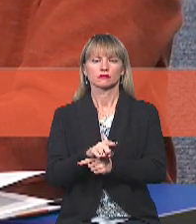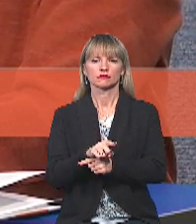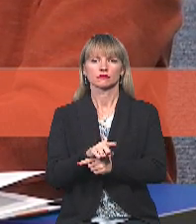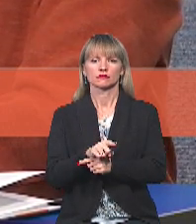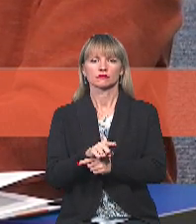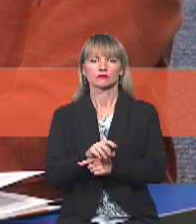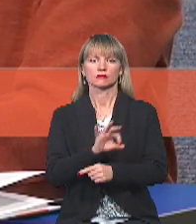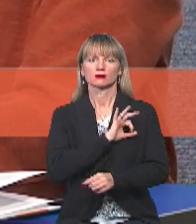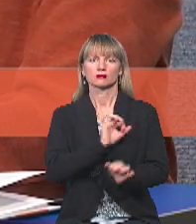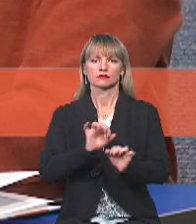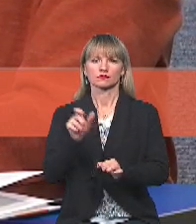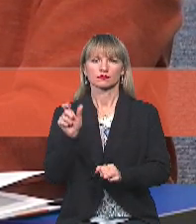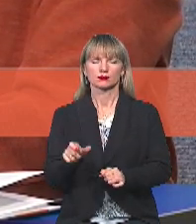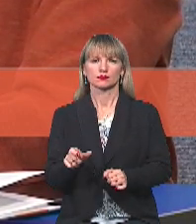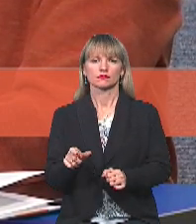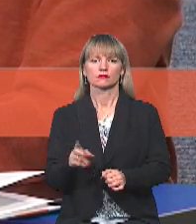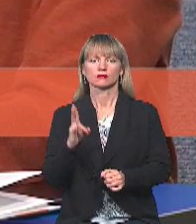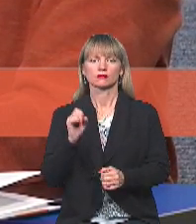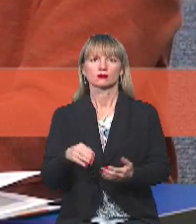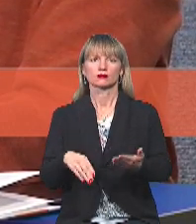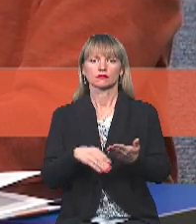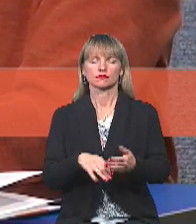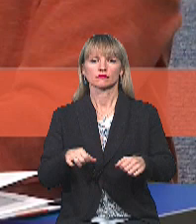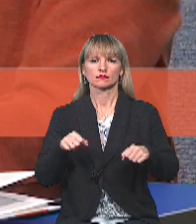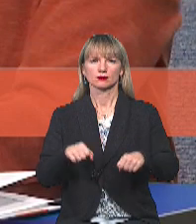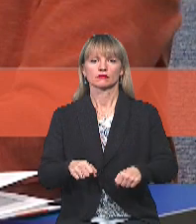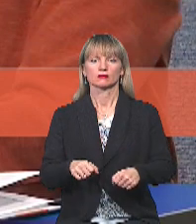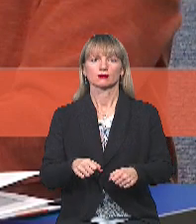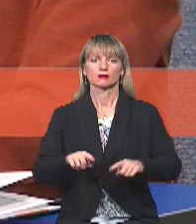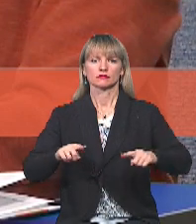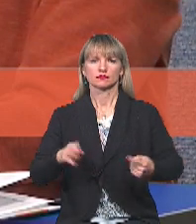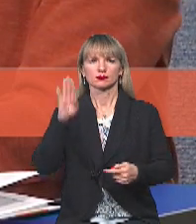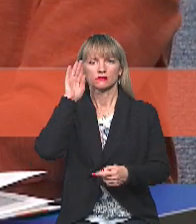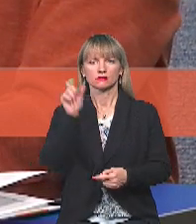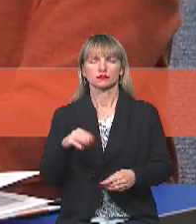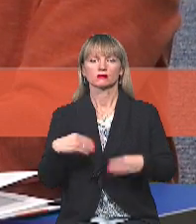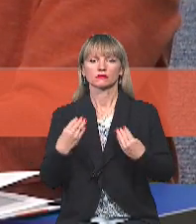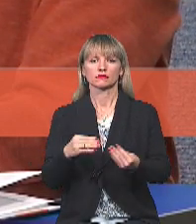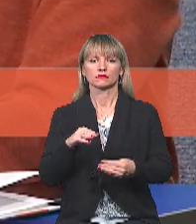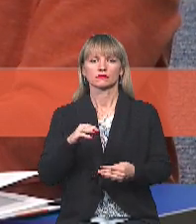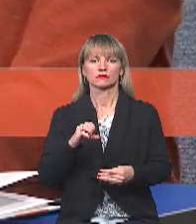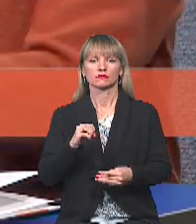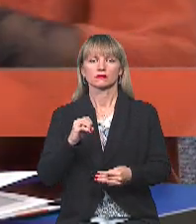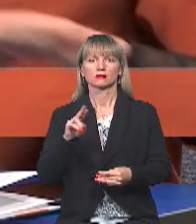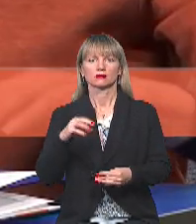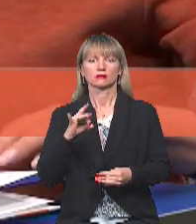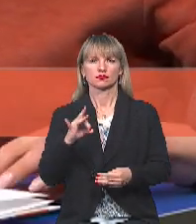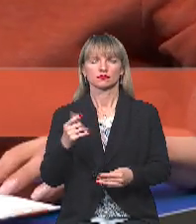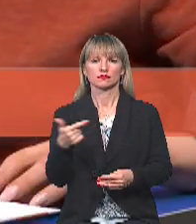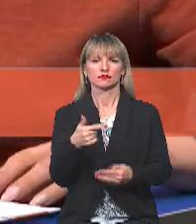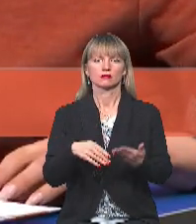саме адвокатів на допомогу, правову допомогу затриманим хлопцям надавав центр вторинної допомоги.